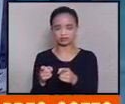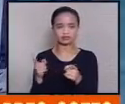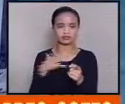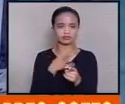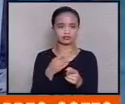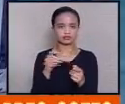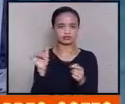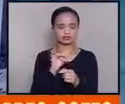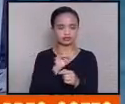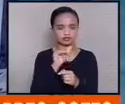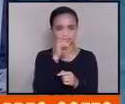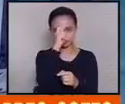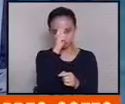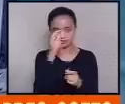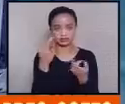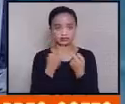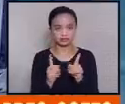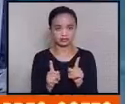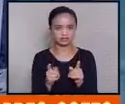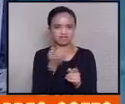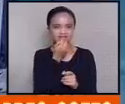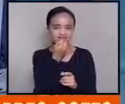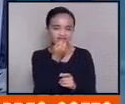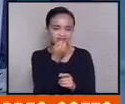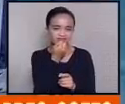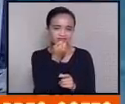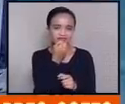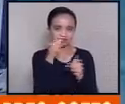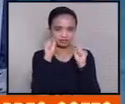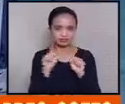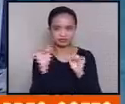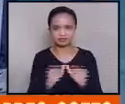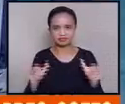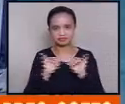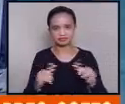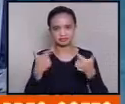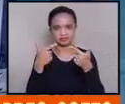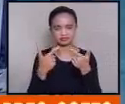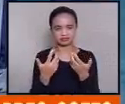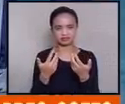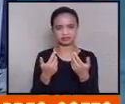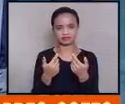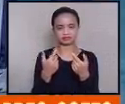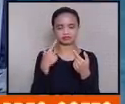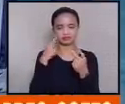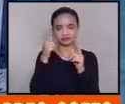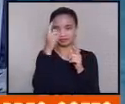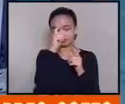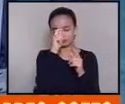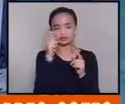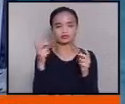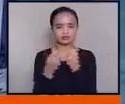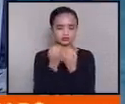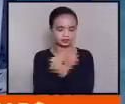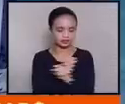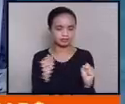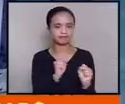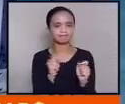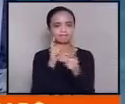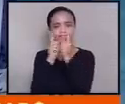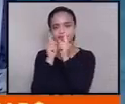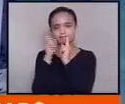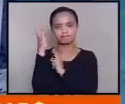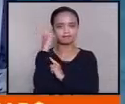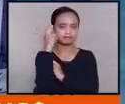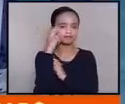tanga. Pag nasagot ko naman, pero mali naman, magmumukha pa rin akong tanga. So to be safe, doon po sa dole. Yung si Sir Raymond, yun